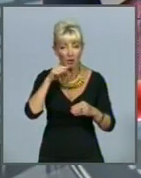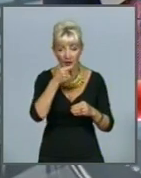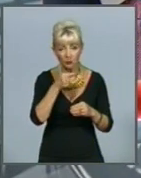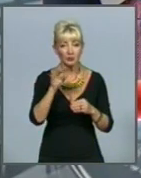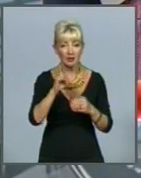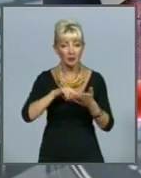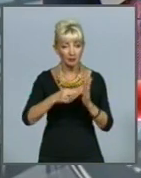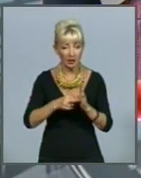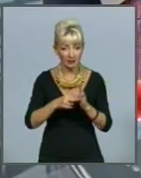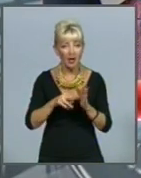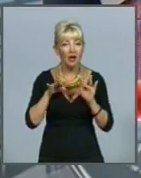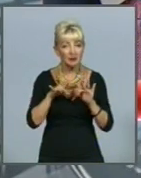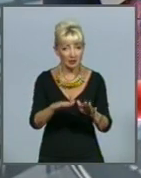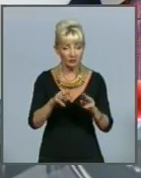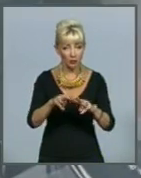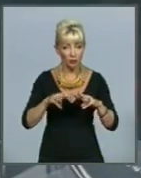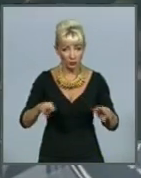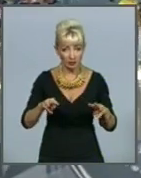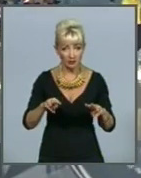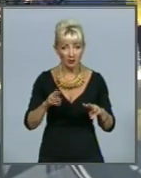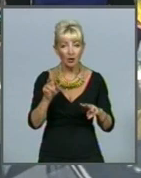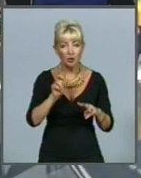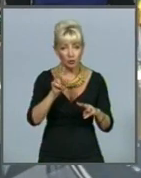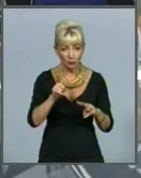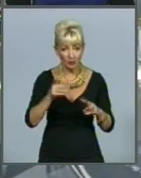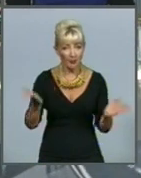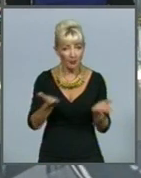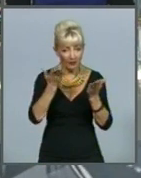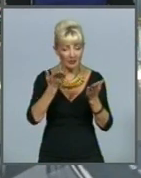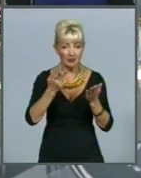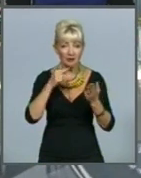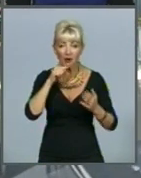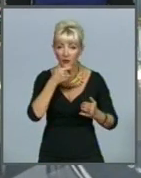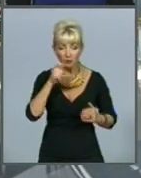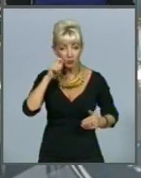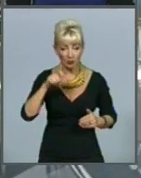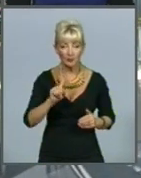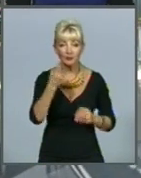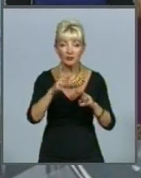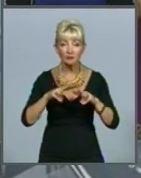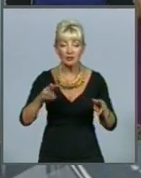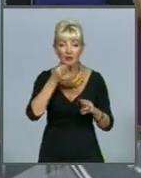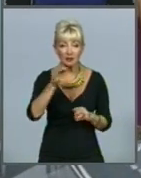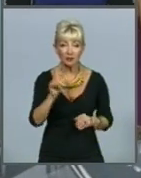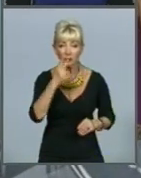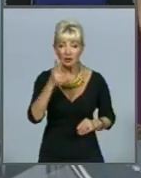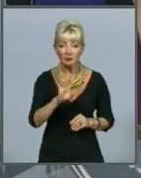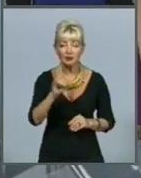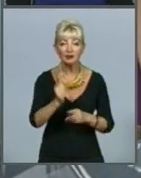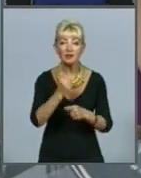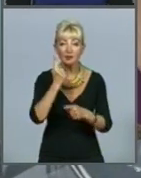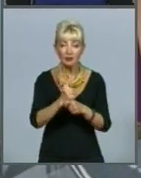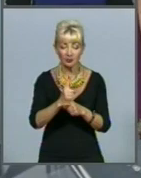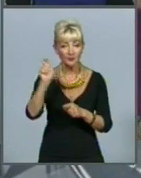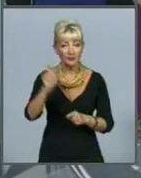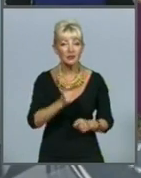заходи для різних галузей економіки України. Прем'єр-міністр також додав, що не дивлячись на заборону в'їзду іноземців в Україну, до